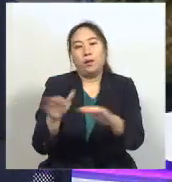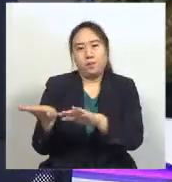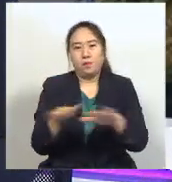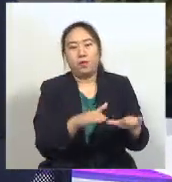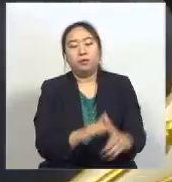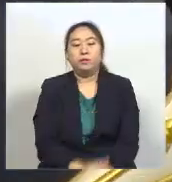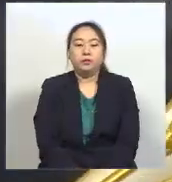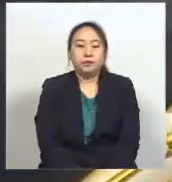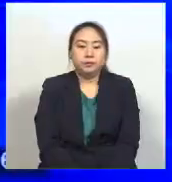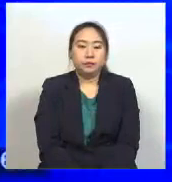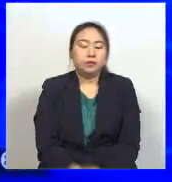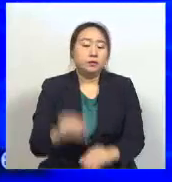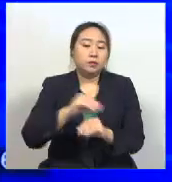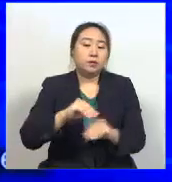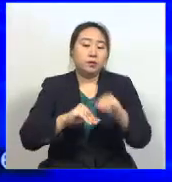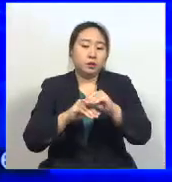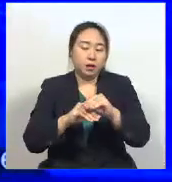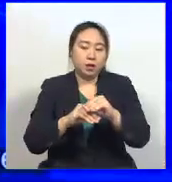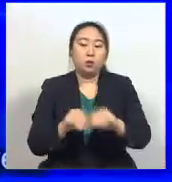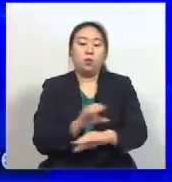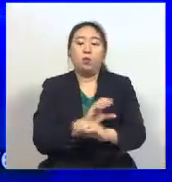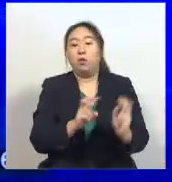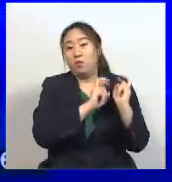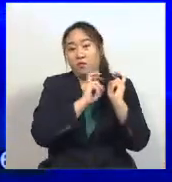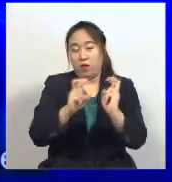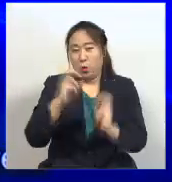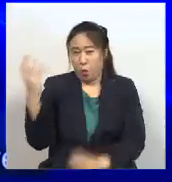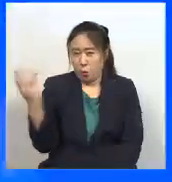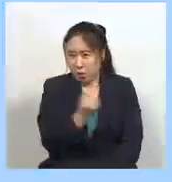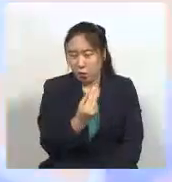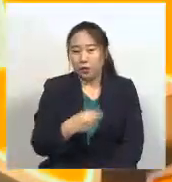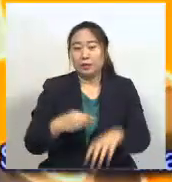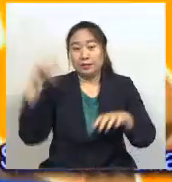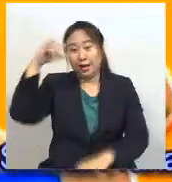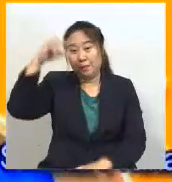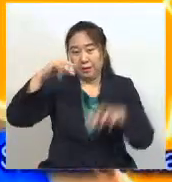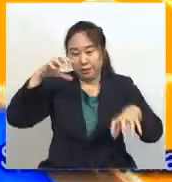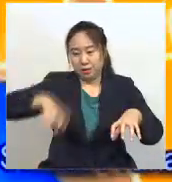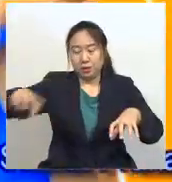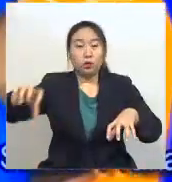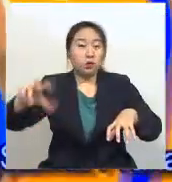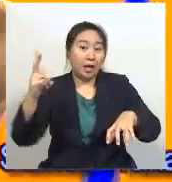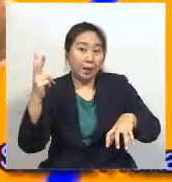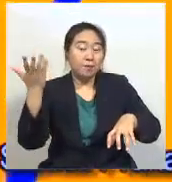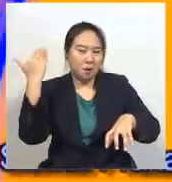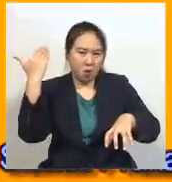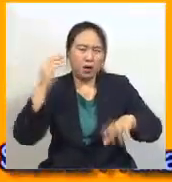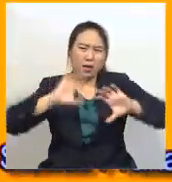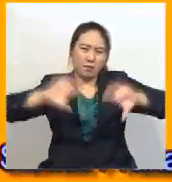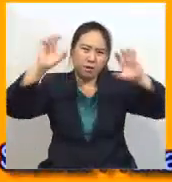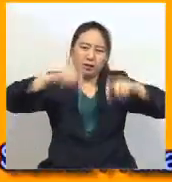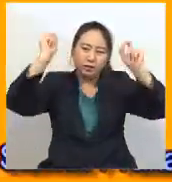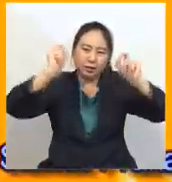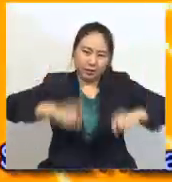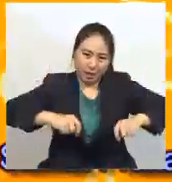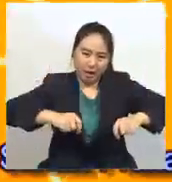ไปแล้วค่ะโดยสำหรับโครงการรถไฟฟ้าความเร็วสูงเชื่อม3สนามบินก่อนหน้านี้รัฐบาลต้องเลื่อนการลงนามสัญญ